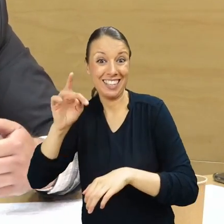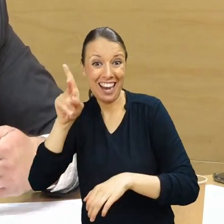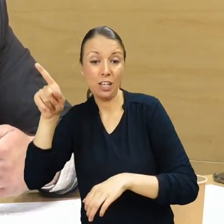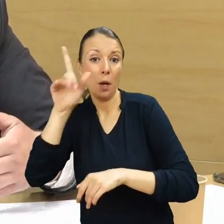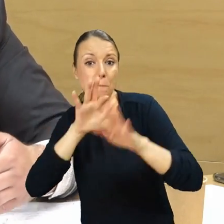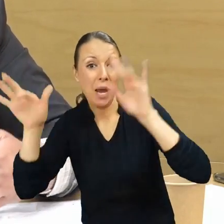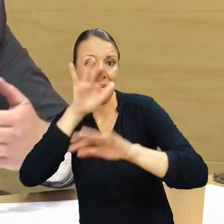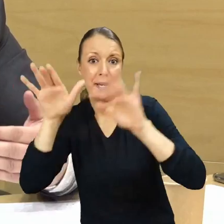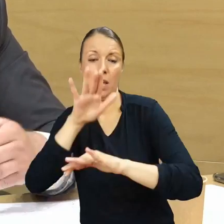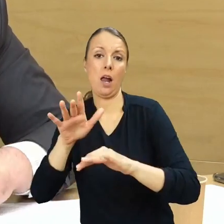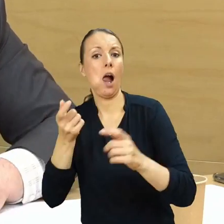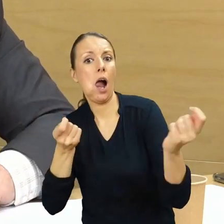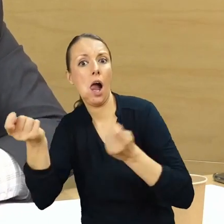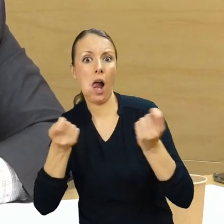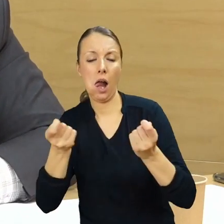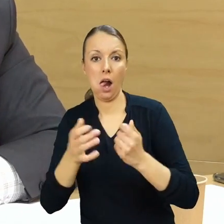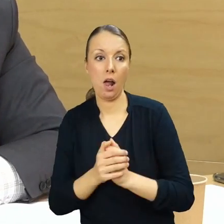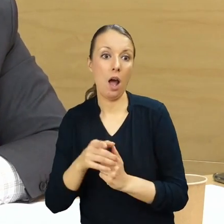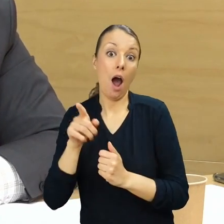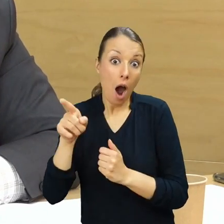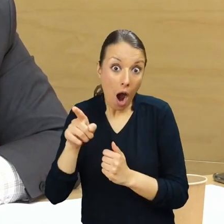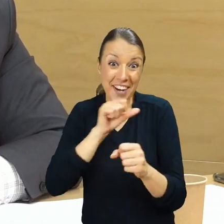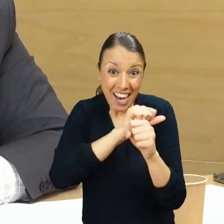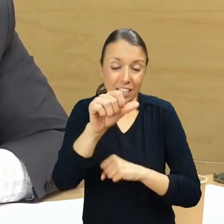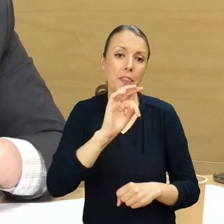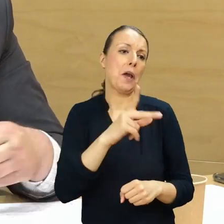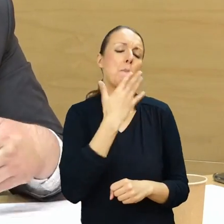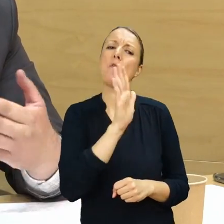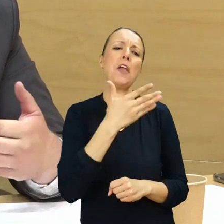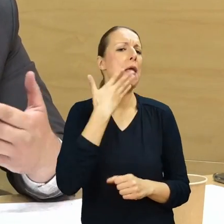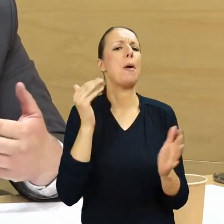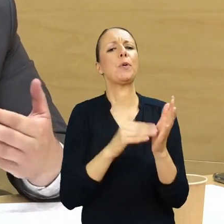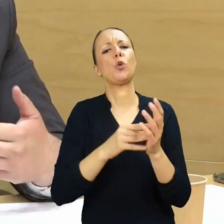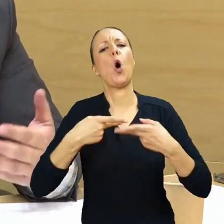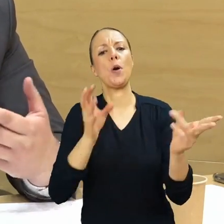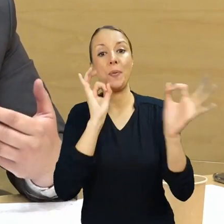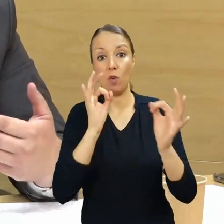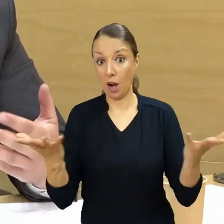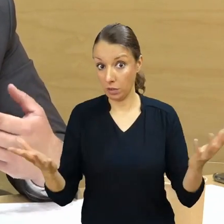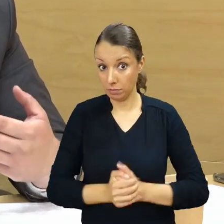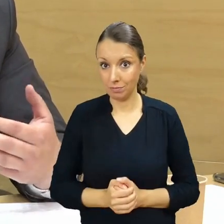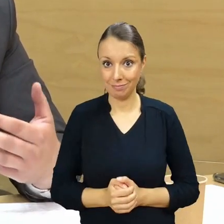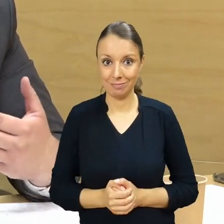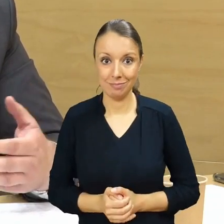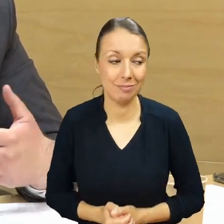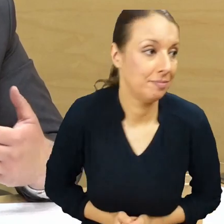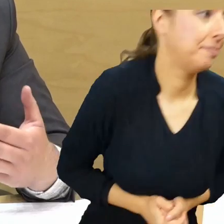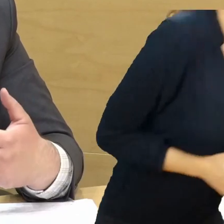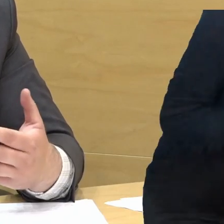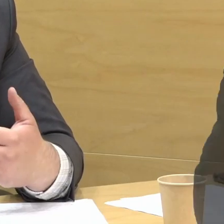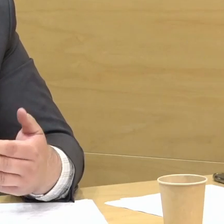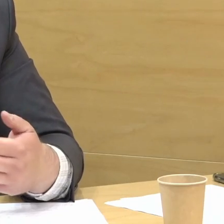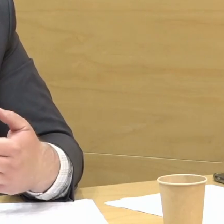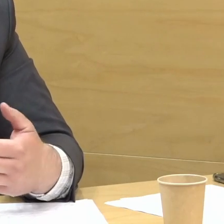Trybunał uparcie mówi, nie ma potrzeby udostępnienia takich informacji. To pokazuje pewien problem z kulturą jawności generalnie i ja